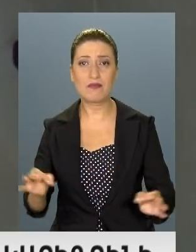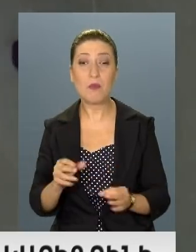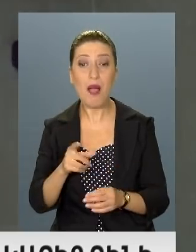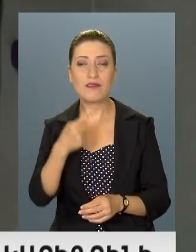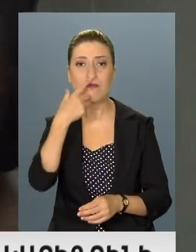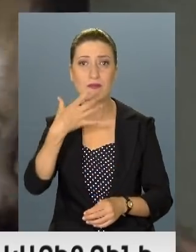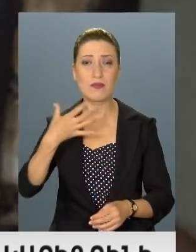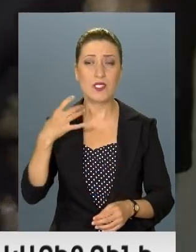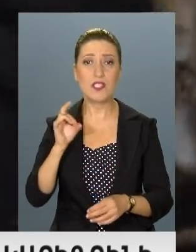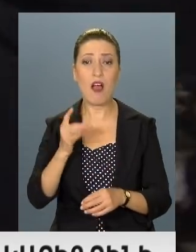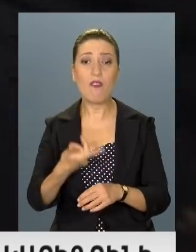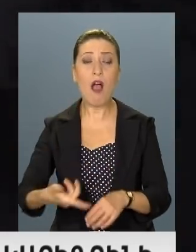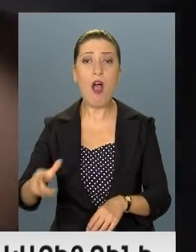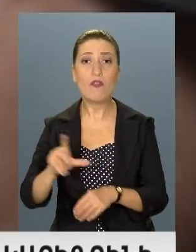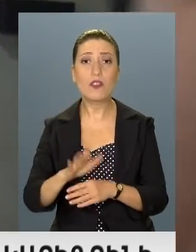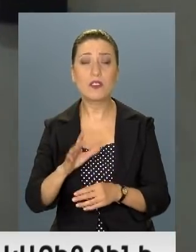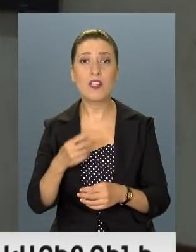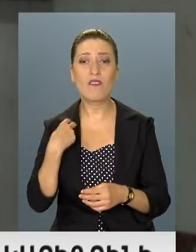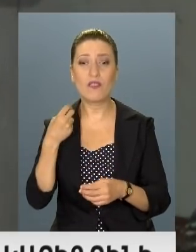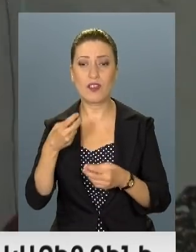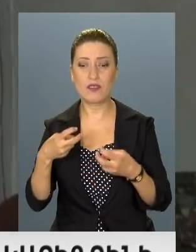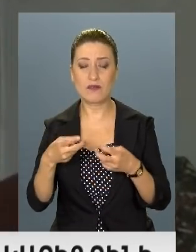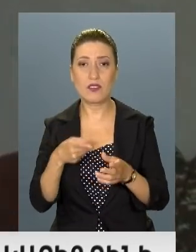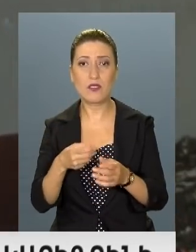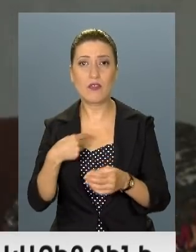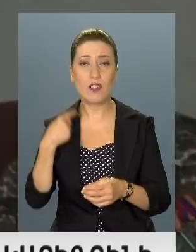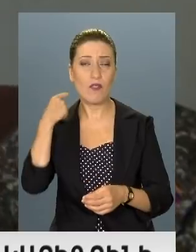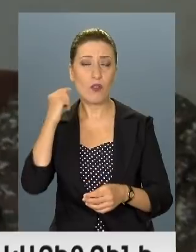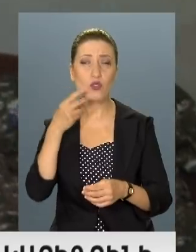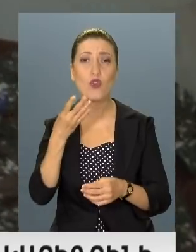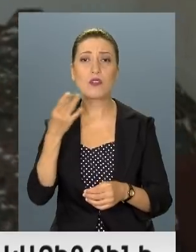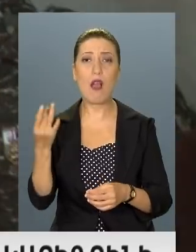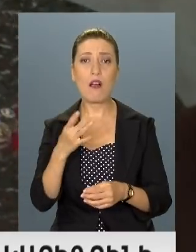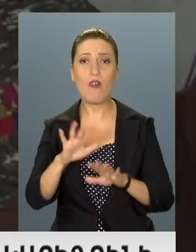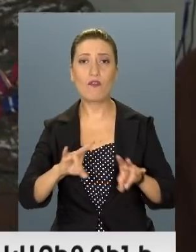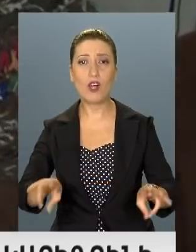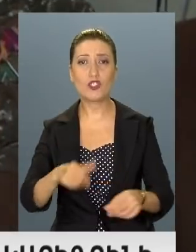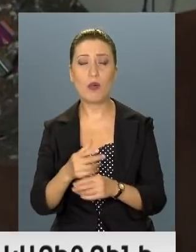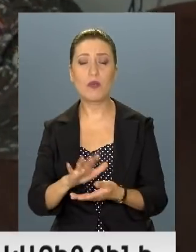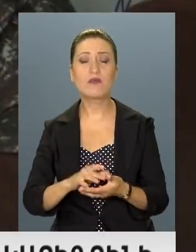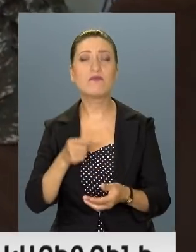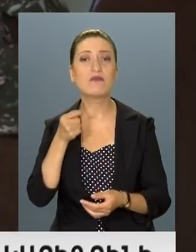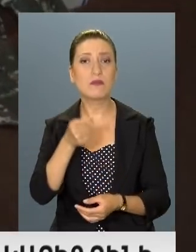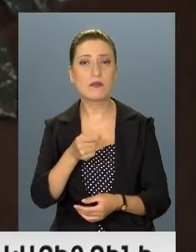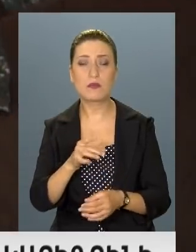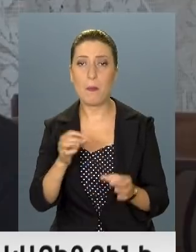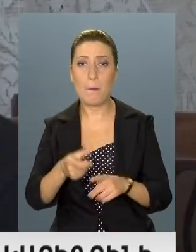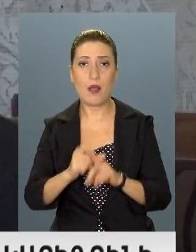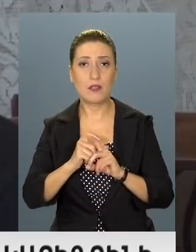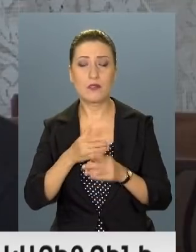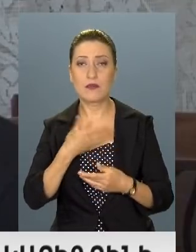ցավերն ուժ գնացել են և բեկորներից մեկը մոտեցել է ողնուղեղին, 4 անգամ դիմել է վարչապետին, ոչ մի պատասխան։